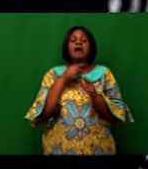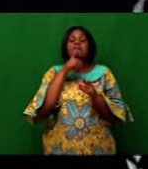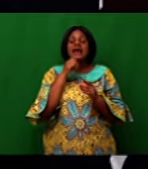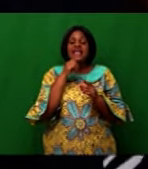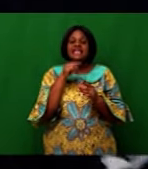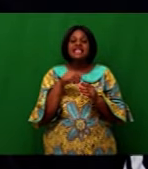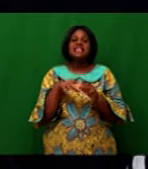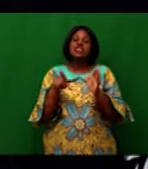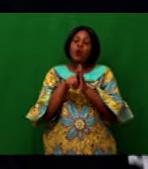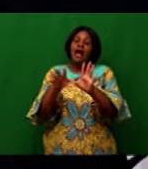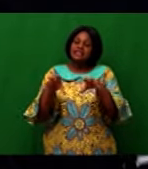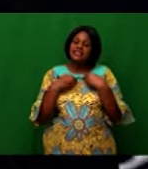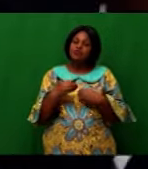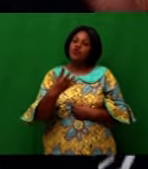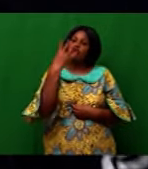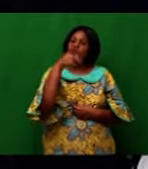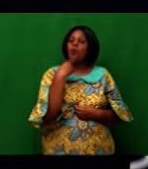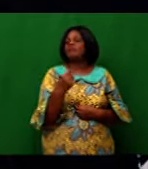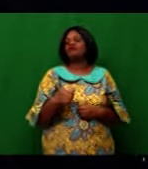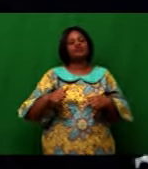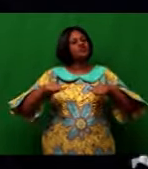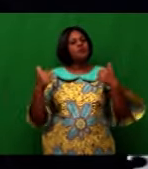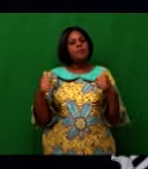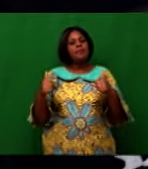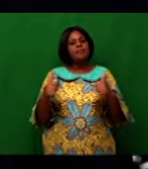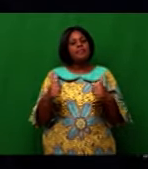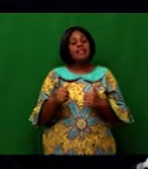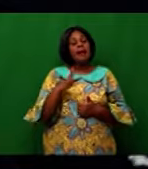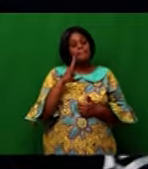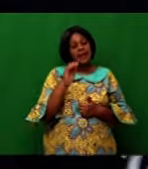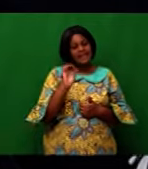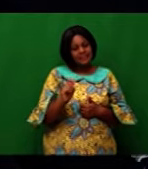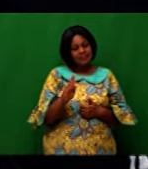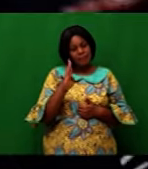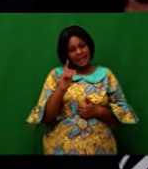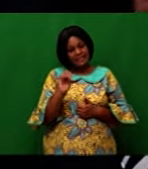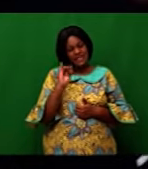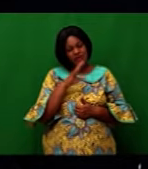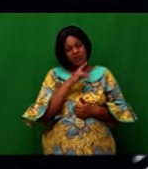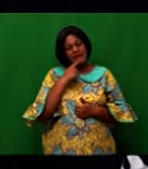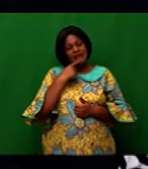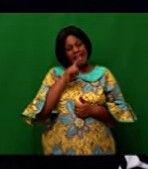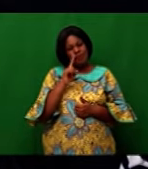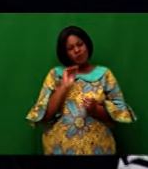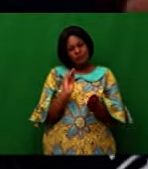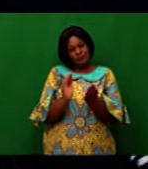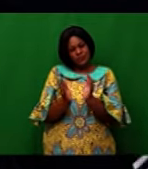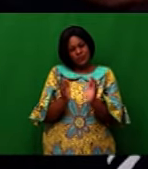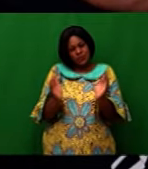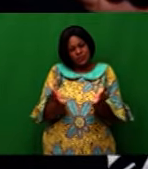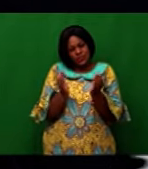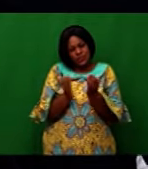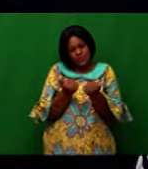kuti zvine chikonzero kana usingakwanise kuvachengeta madzimai aya zvakaringana